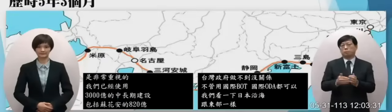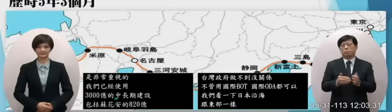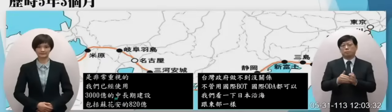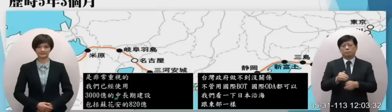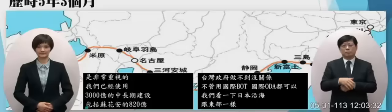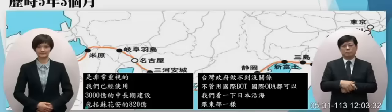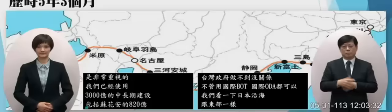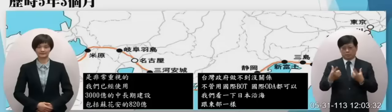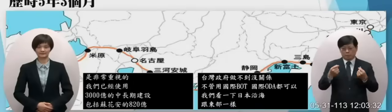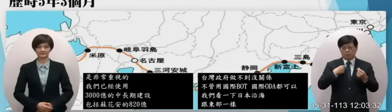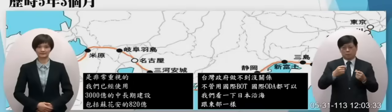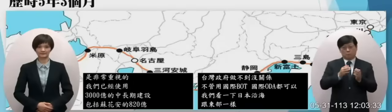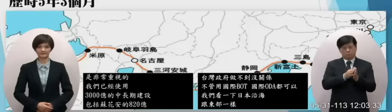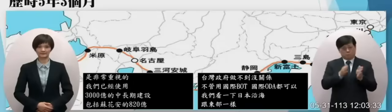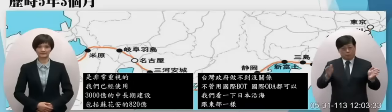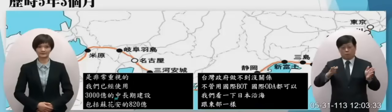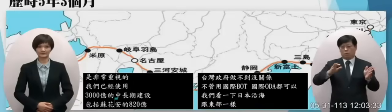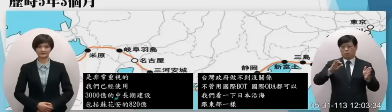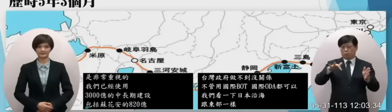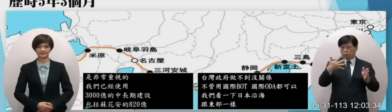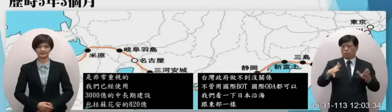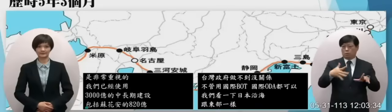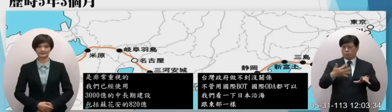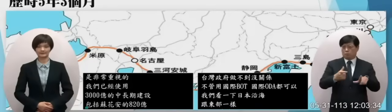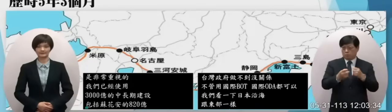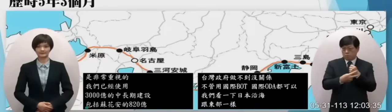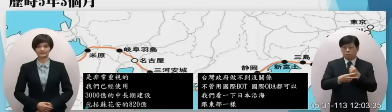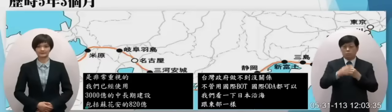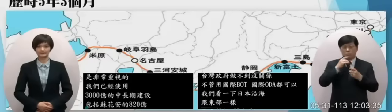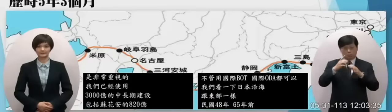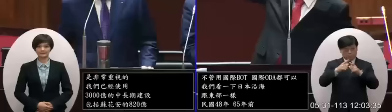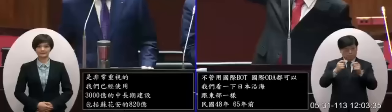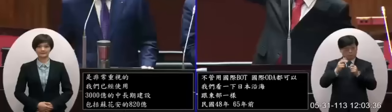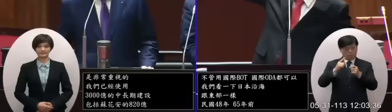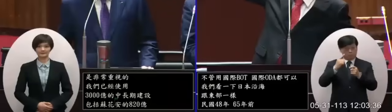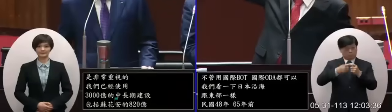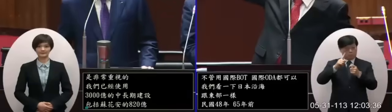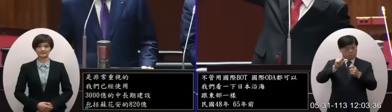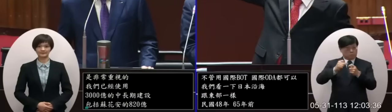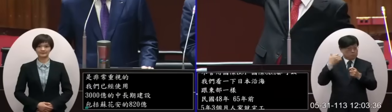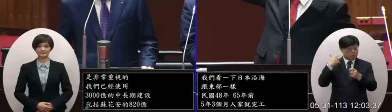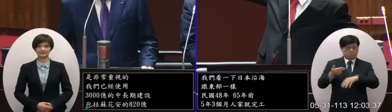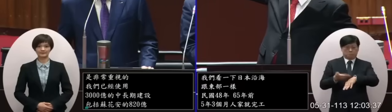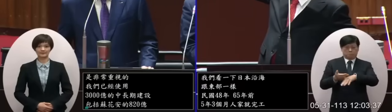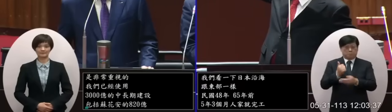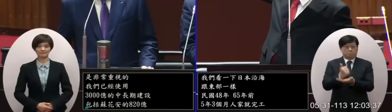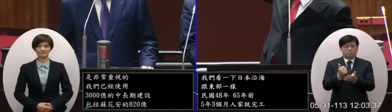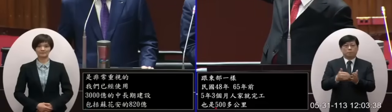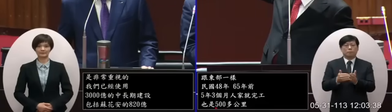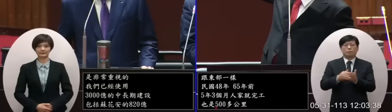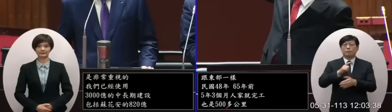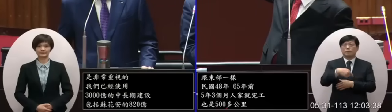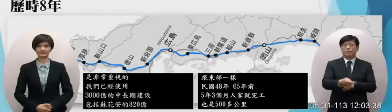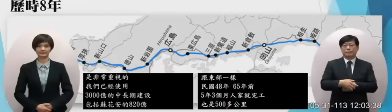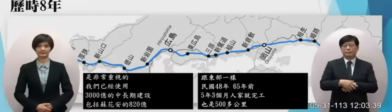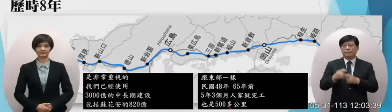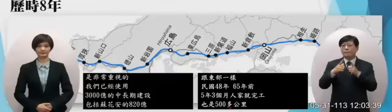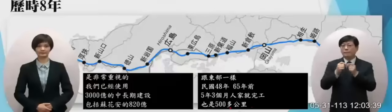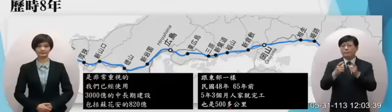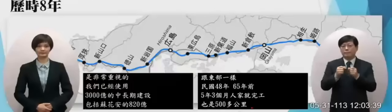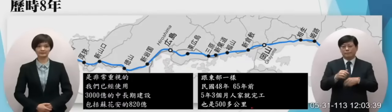是500多公里。日本65年前就有这个技术，再来，啊，再看一下日